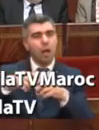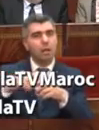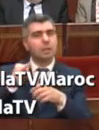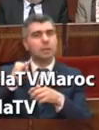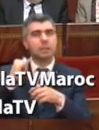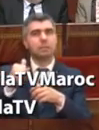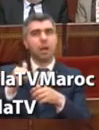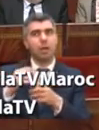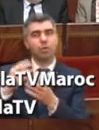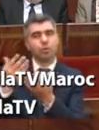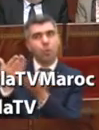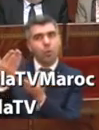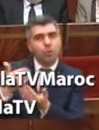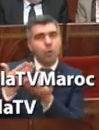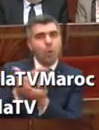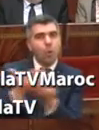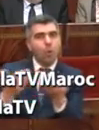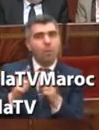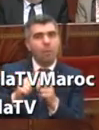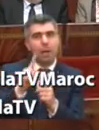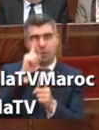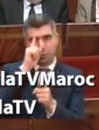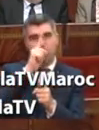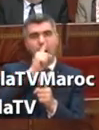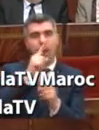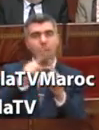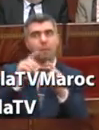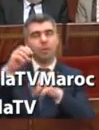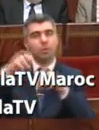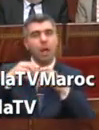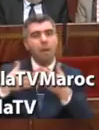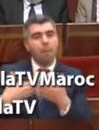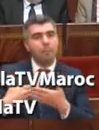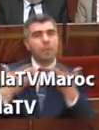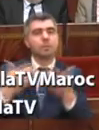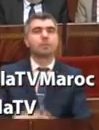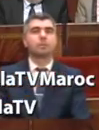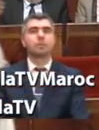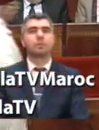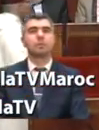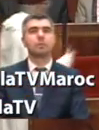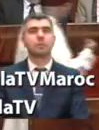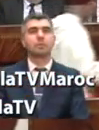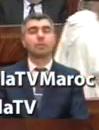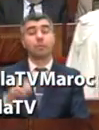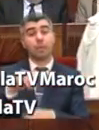ان ينعم علينا مزيد من المطر. السيد الوزير تكلمتوا